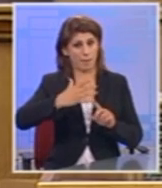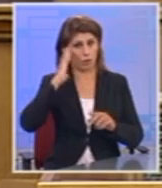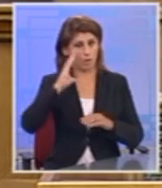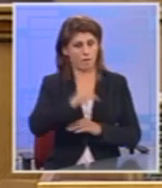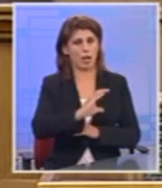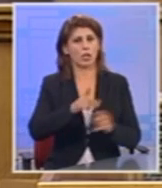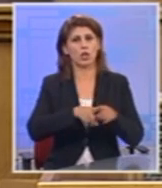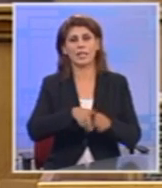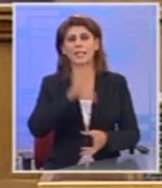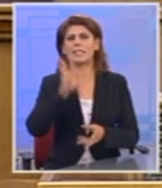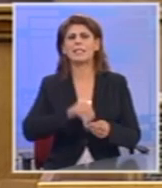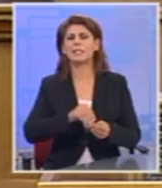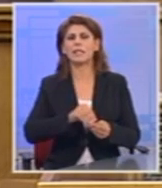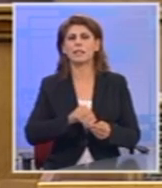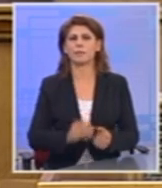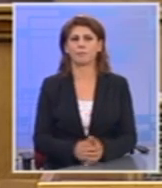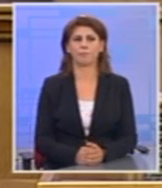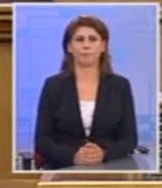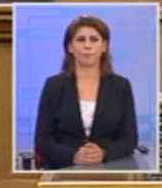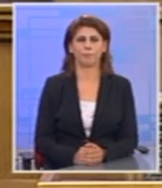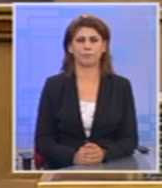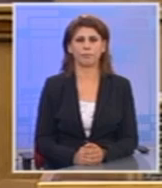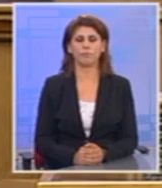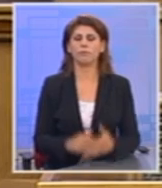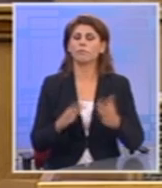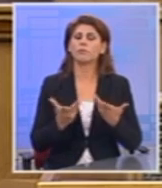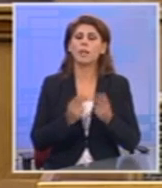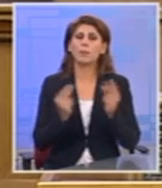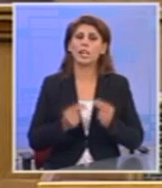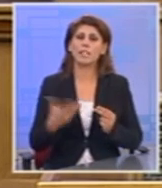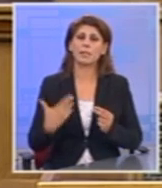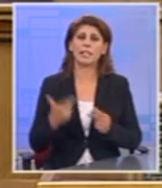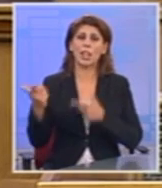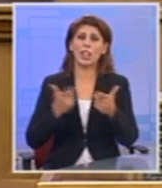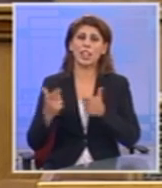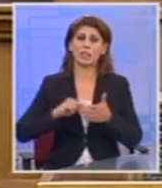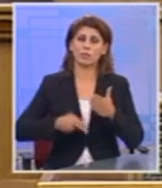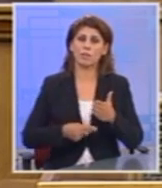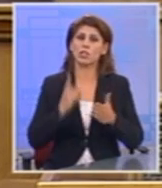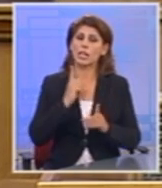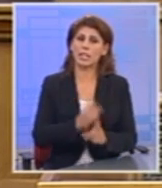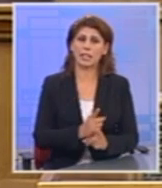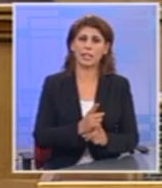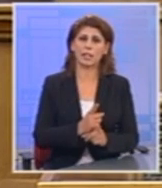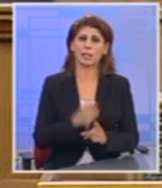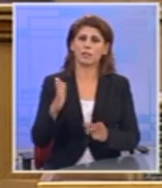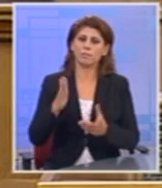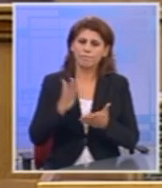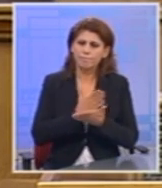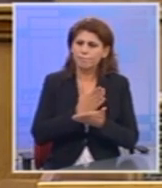αφορά το ποιο ήταν ποιες ήταν οι επιπτώσεις των δανειακών συμβάσεων και ιδιαιτέρως τις